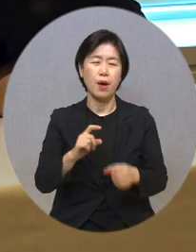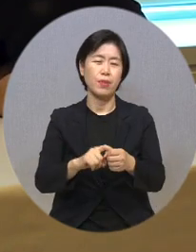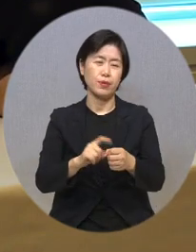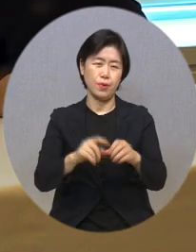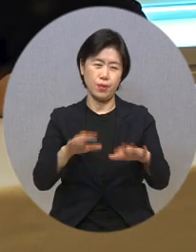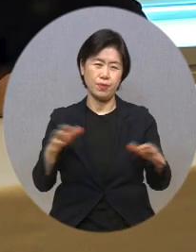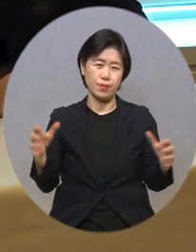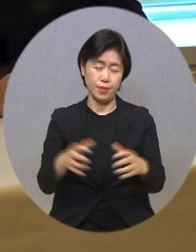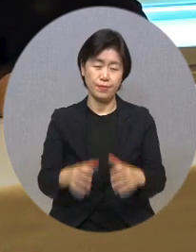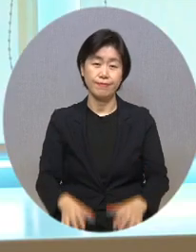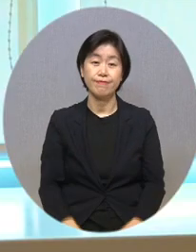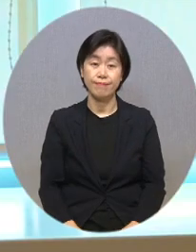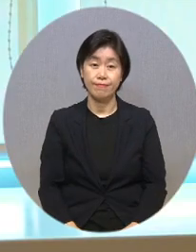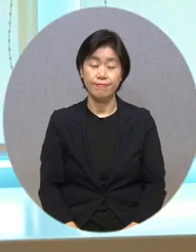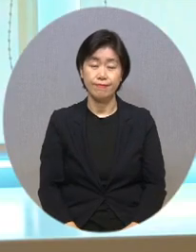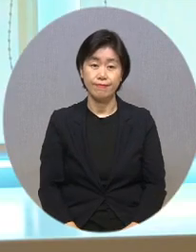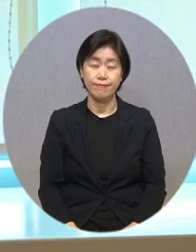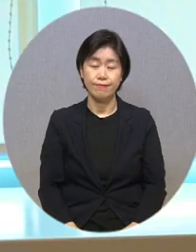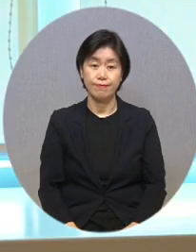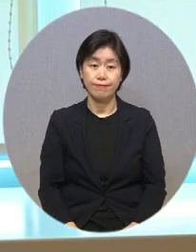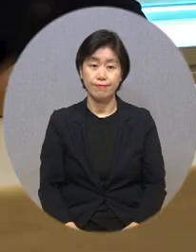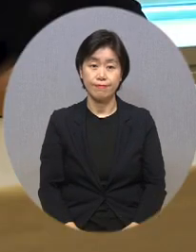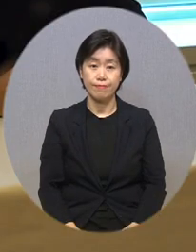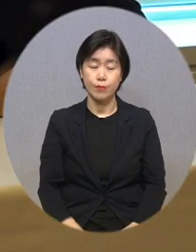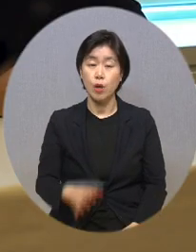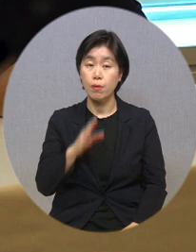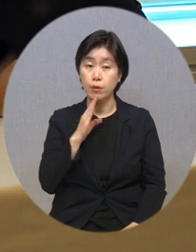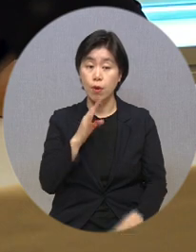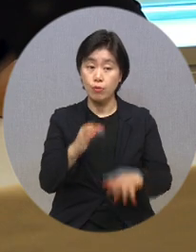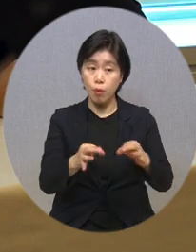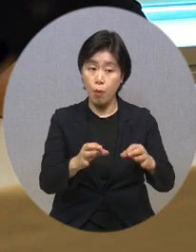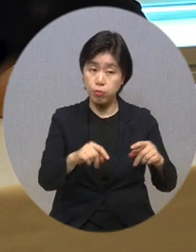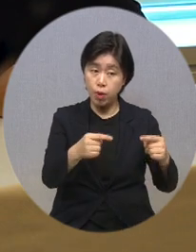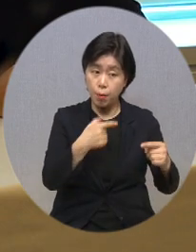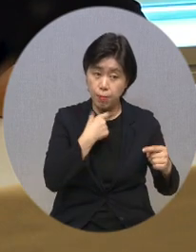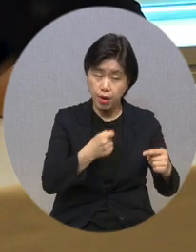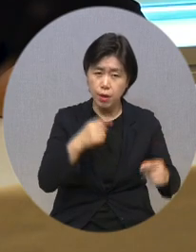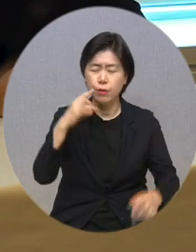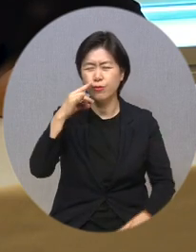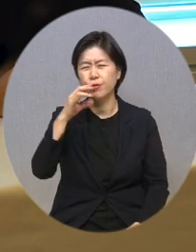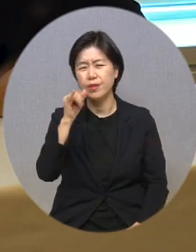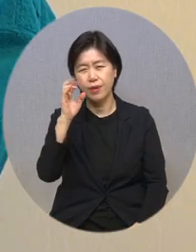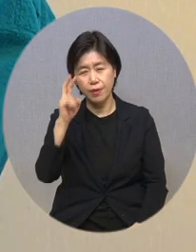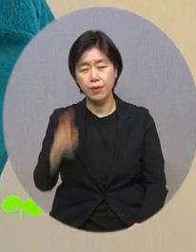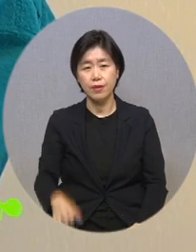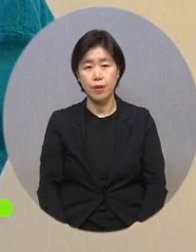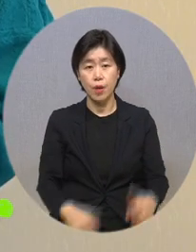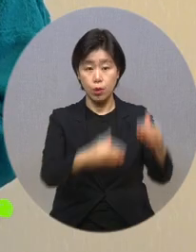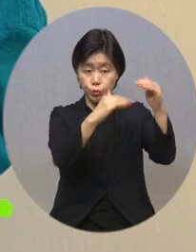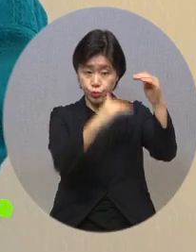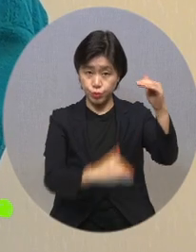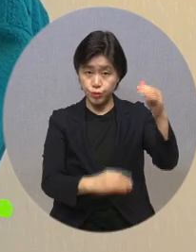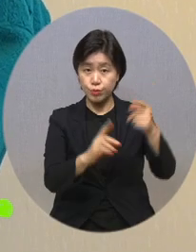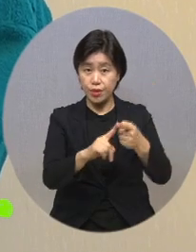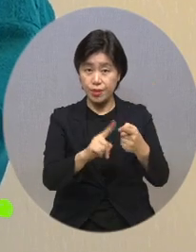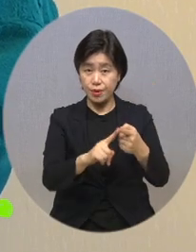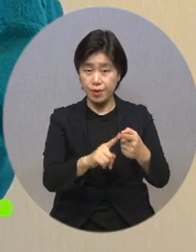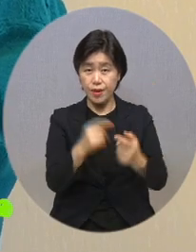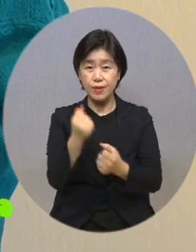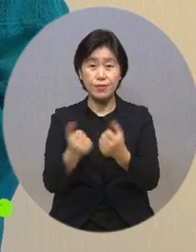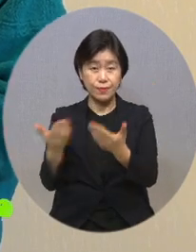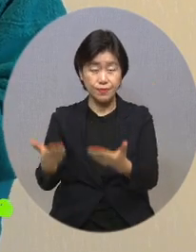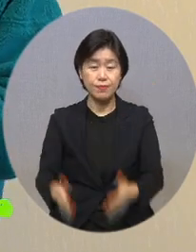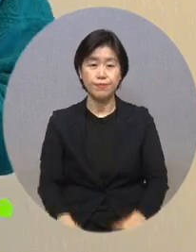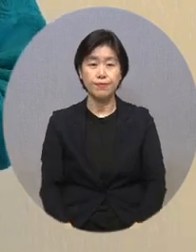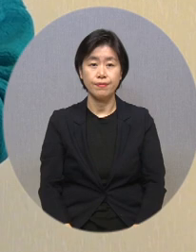이런 자리를 만들었습니다. 궁금하시긴 하겠다. 어떻게 진행이 되는지 네. 프로님께서 설명을 좀 해주시죠.